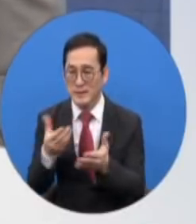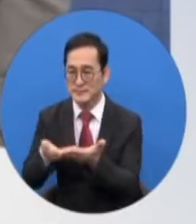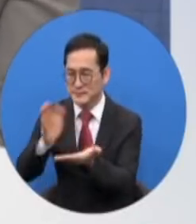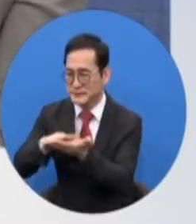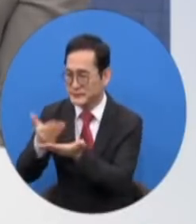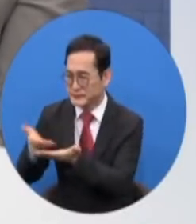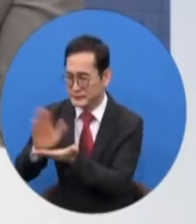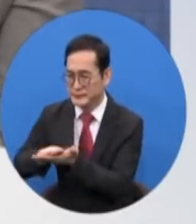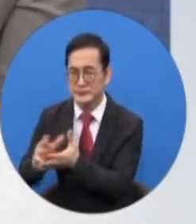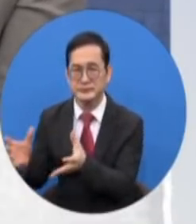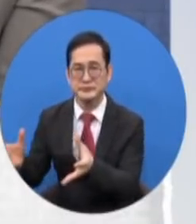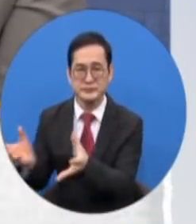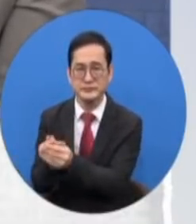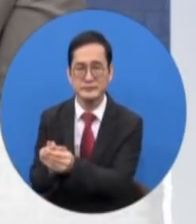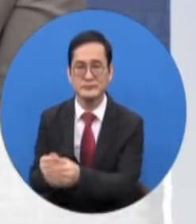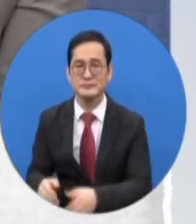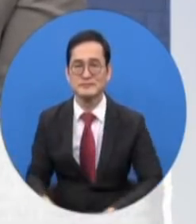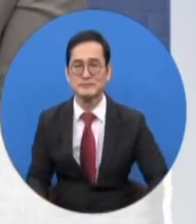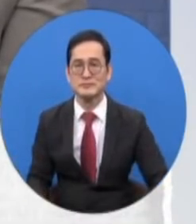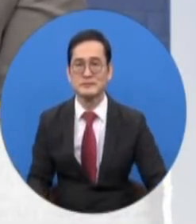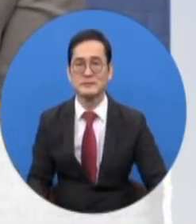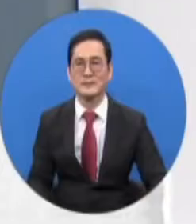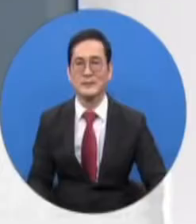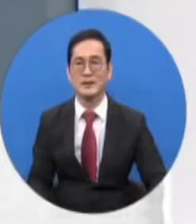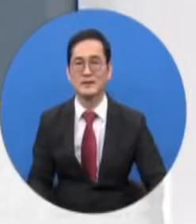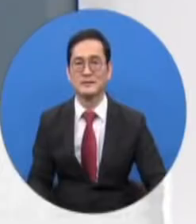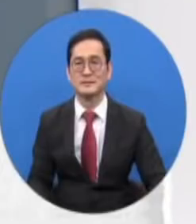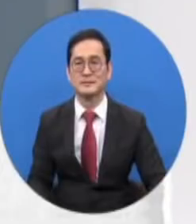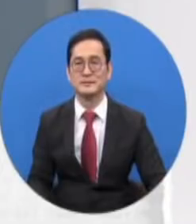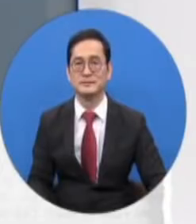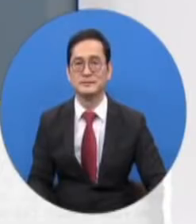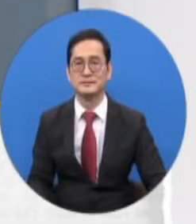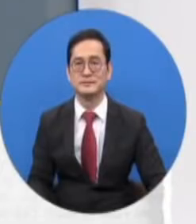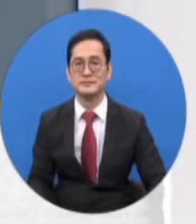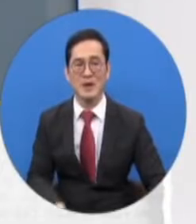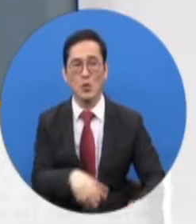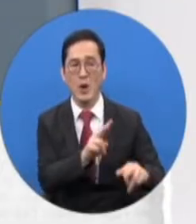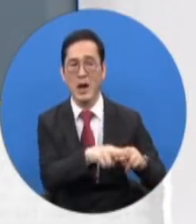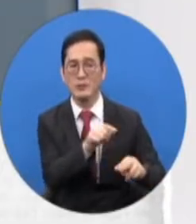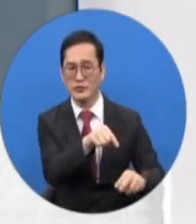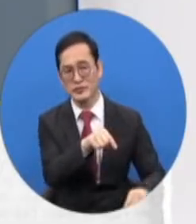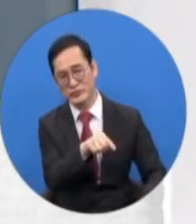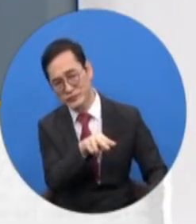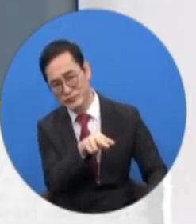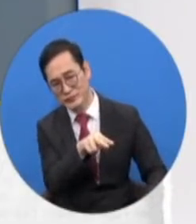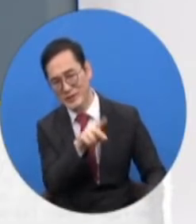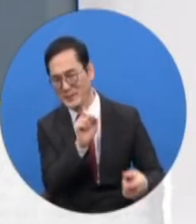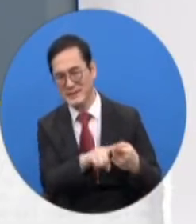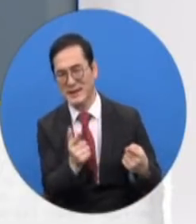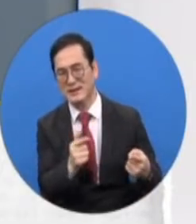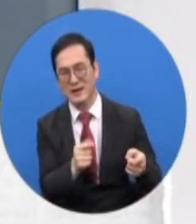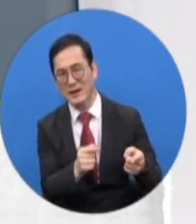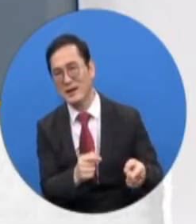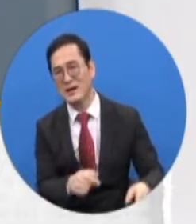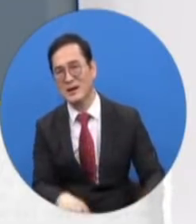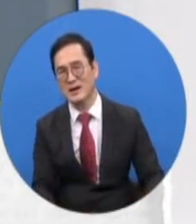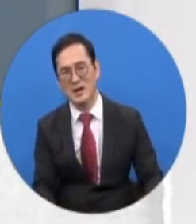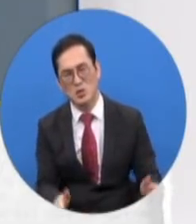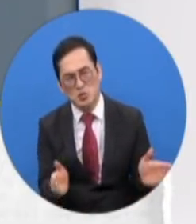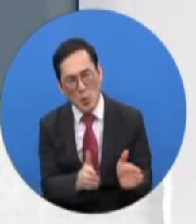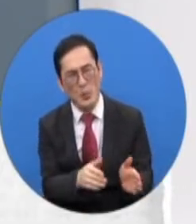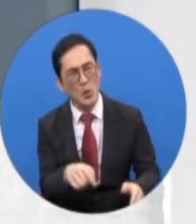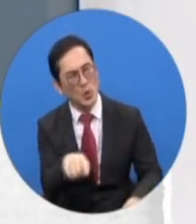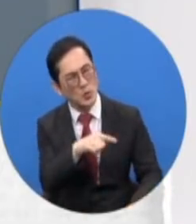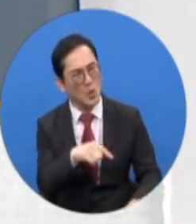걸로 보여집니다. 예. 그러니까 지금 기존에 있던 광화문 정부 종합청사는 뭐 부적절한 부분 좀 있어서 아마 용산 국방부